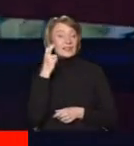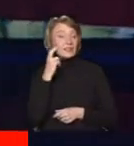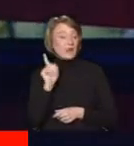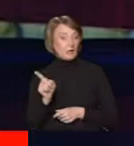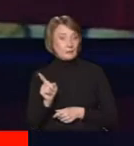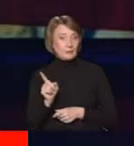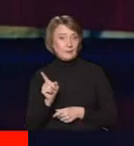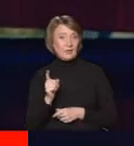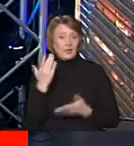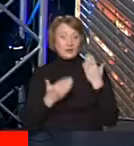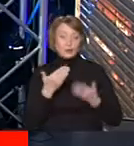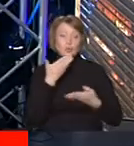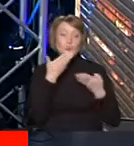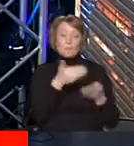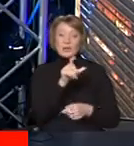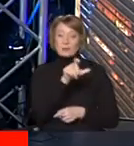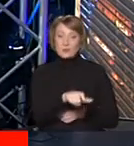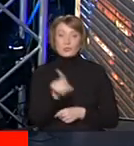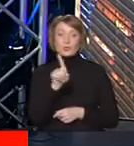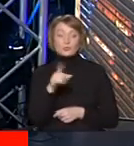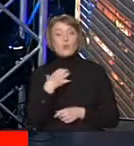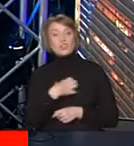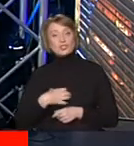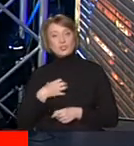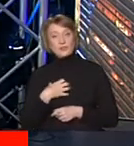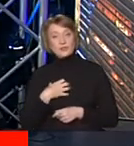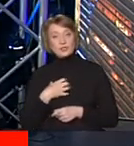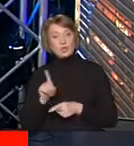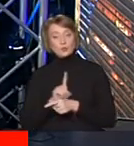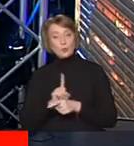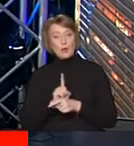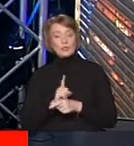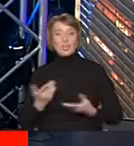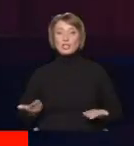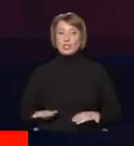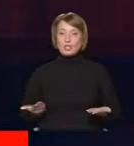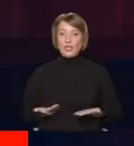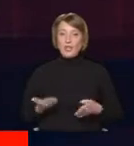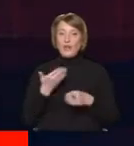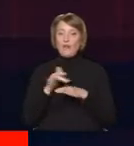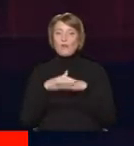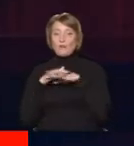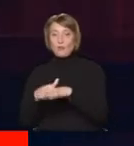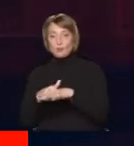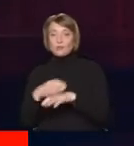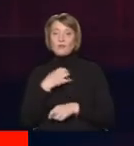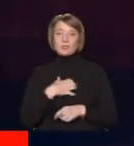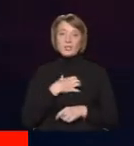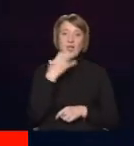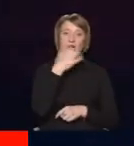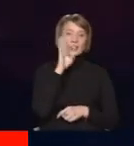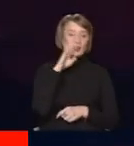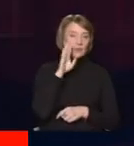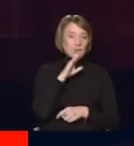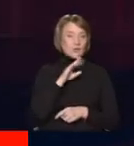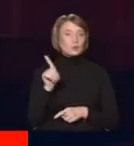туристів. Якщо їх питаєш, люди добрі, що вам важливіше, нормальний житловий фонд чи скляний мостик? Що вам важливіше, гаряча вода постійно чи скляний мостик?